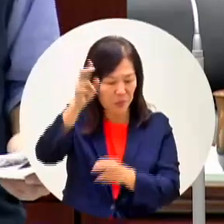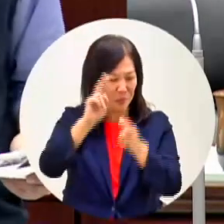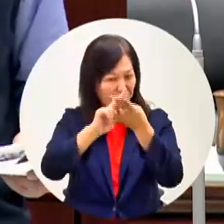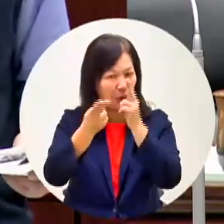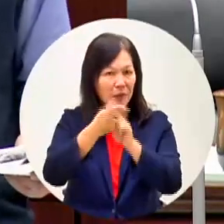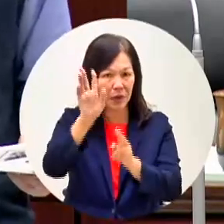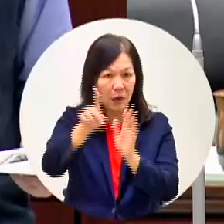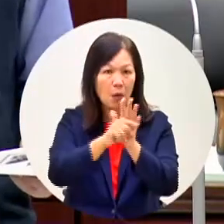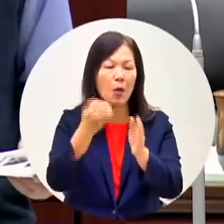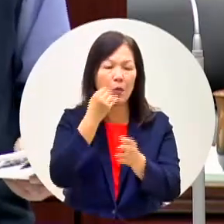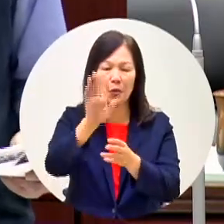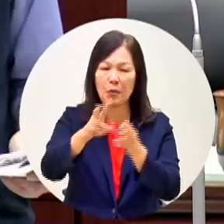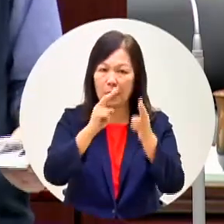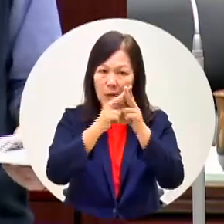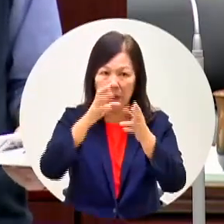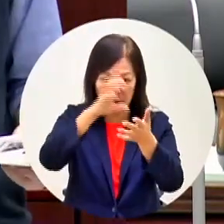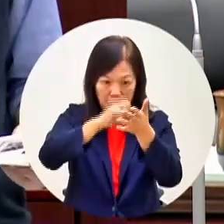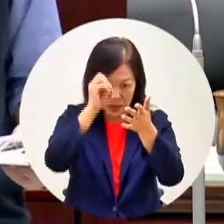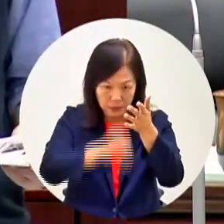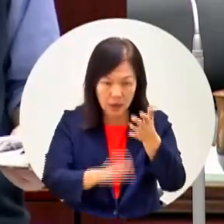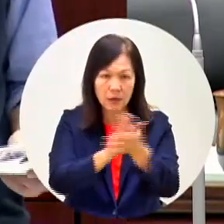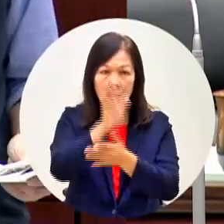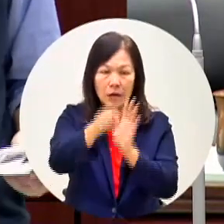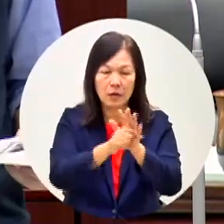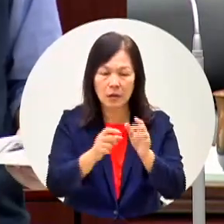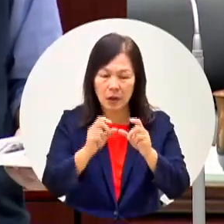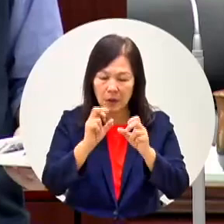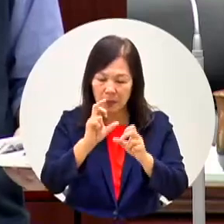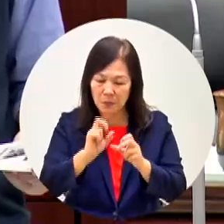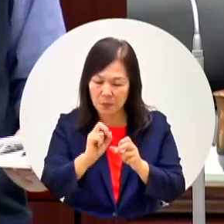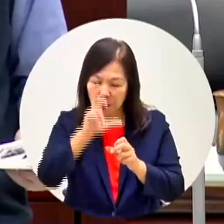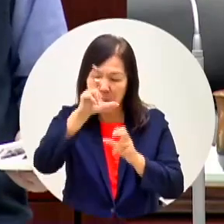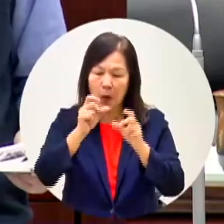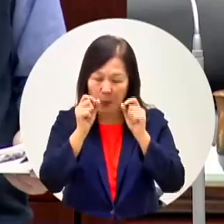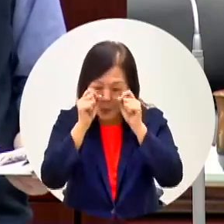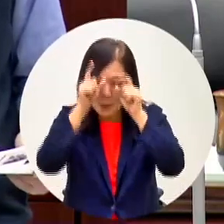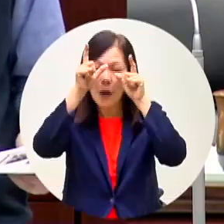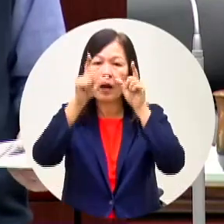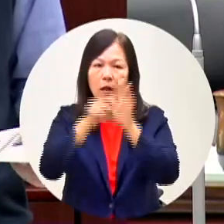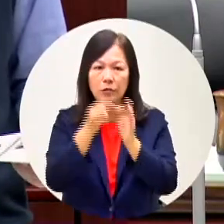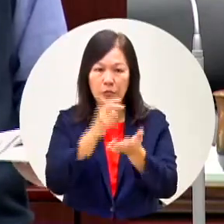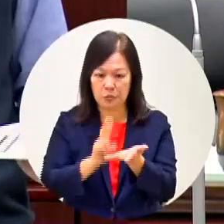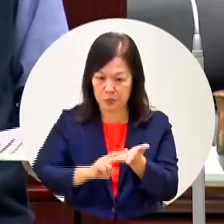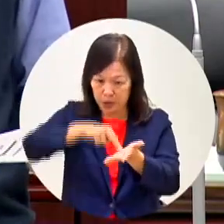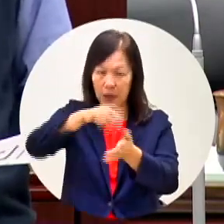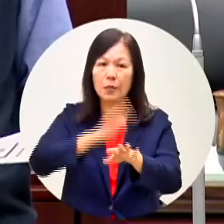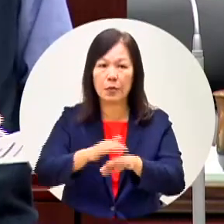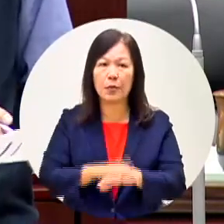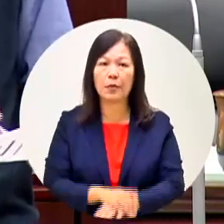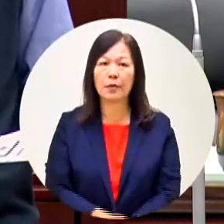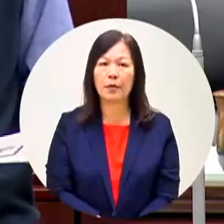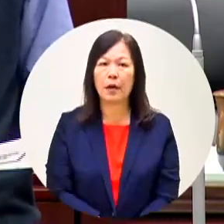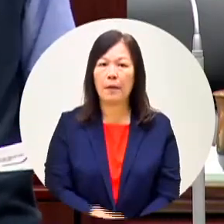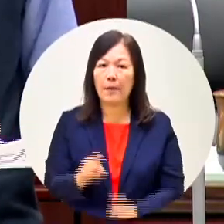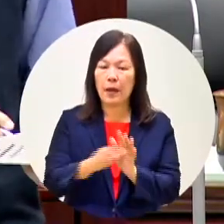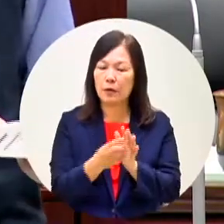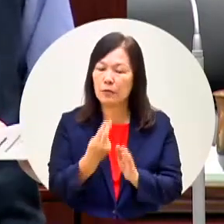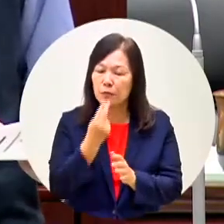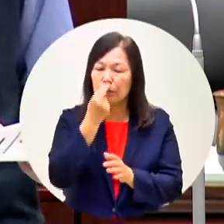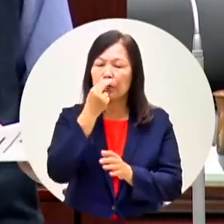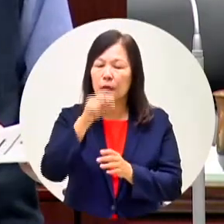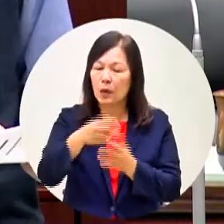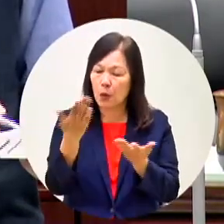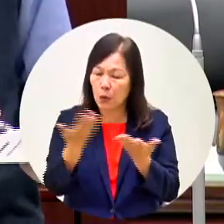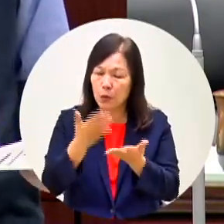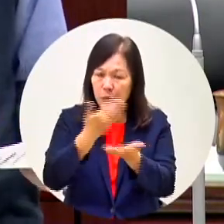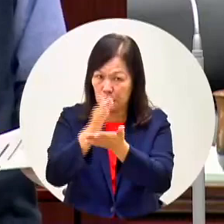个沉睡巨人就整个站起来，就是空气、空污。只要把空污能够解决，刚刚美雅议员你讲的这么多的问